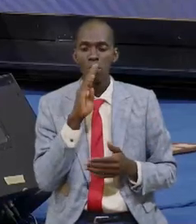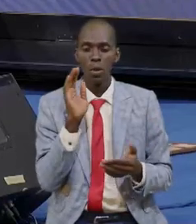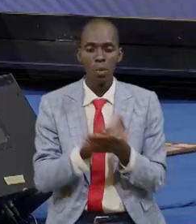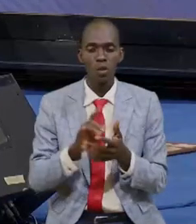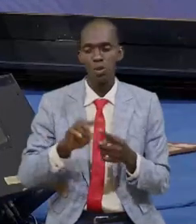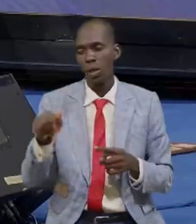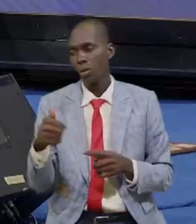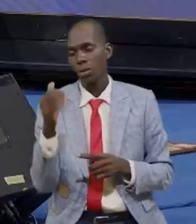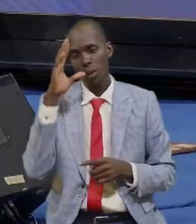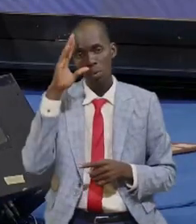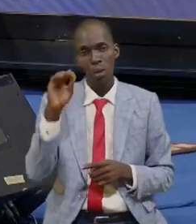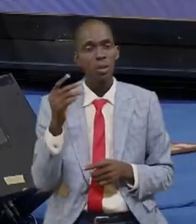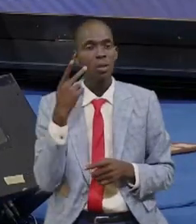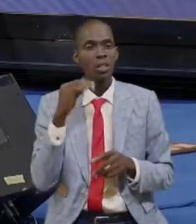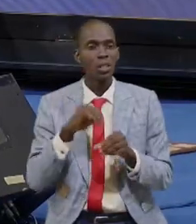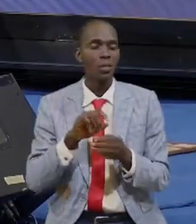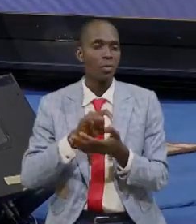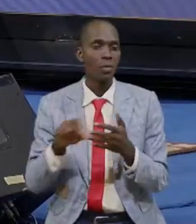autre. Le verset 4.